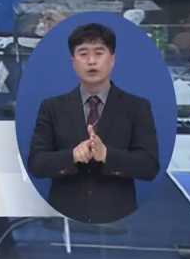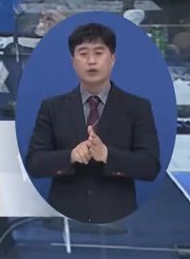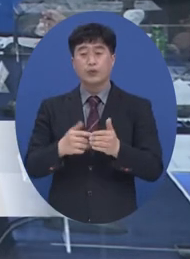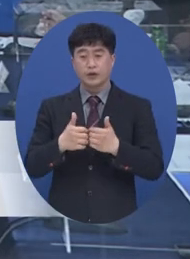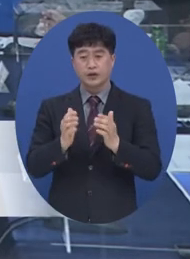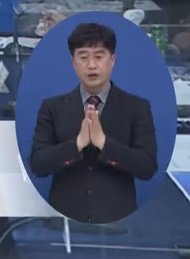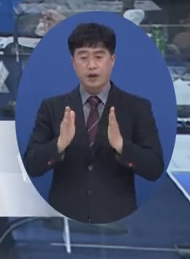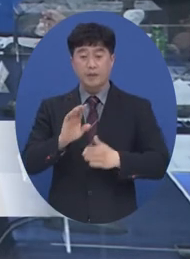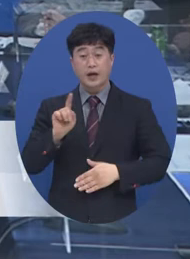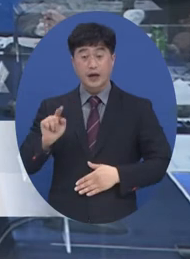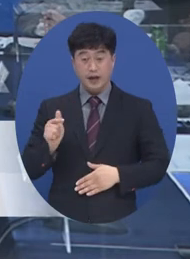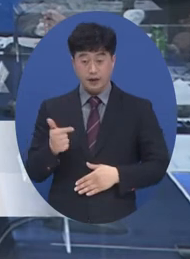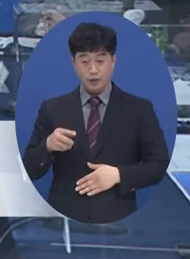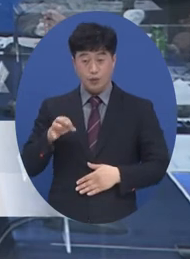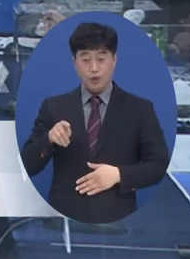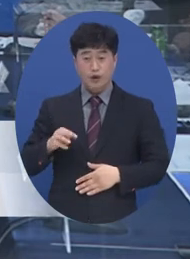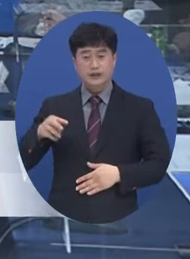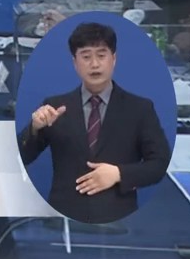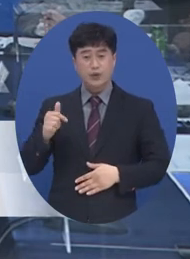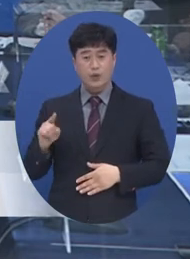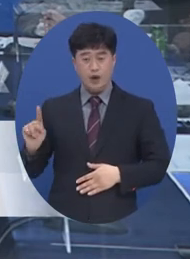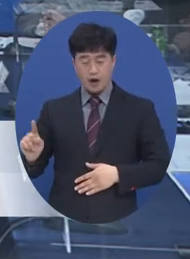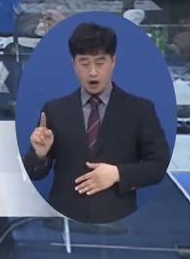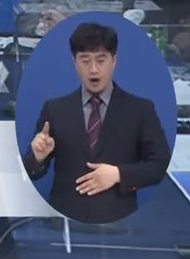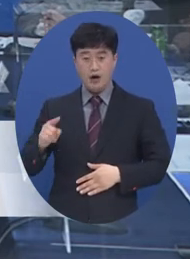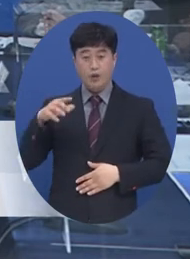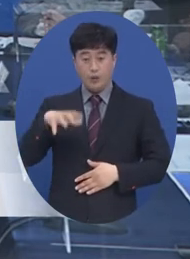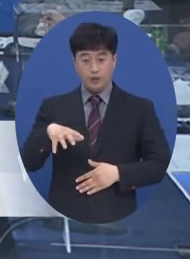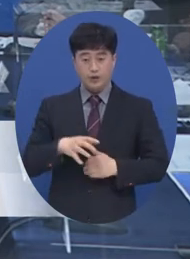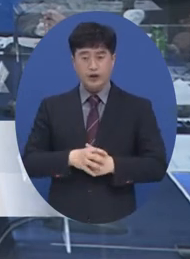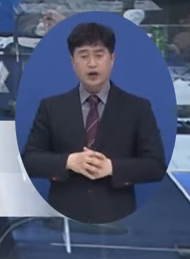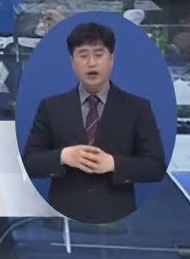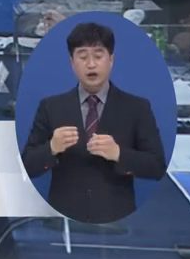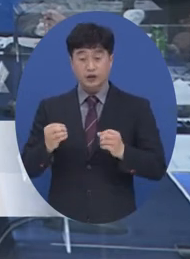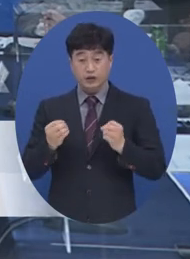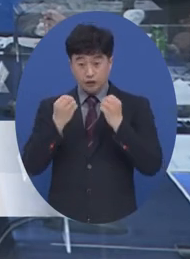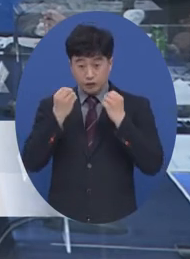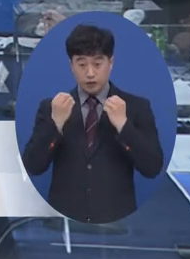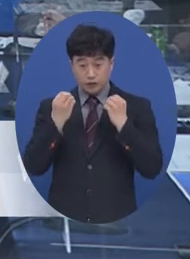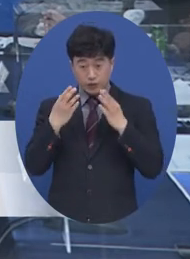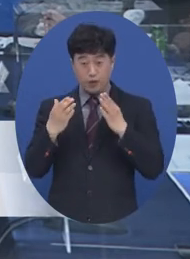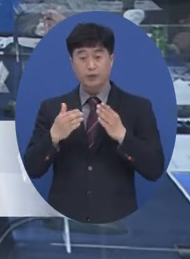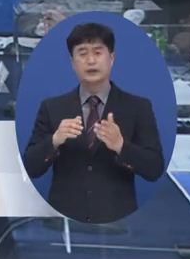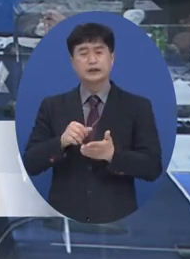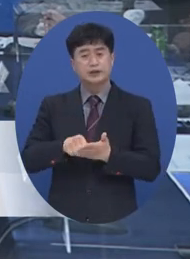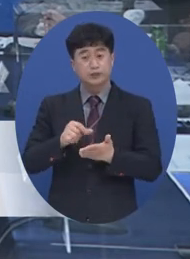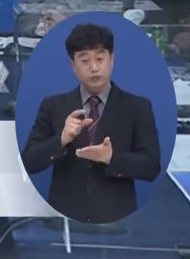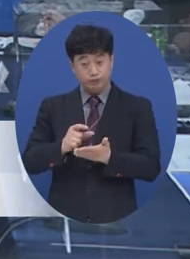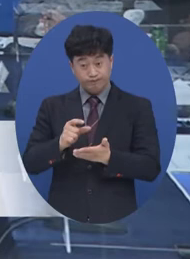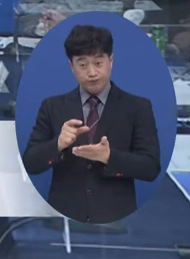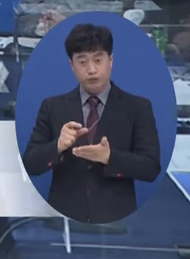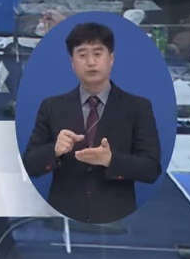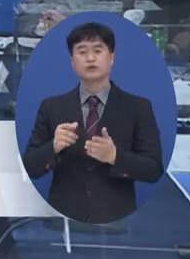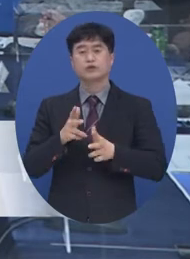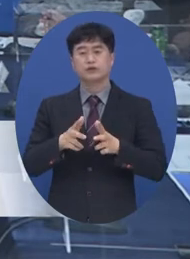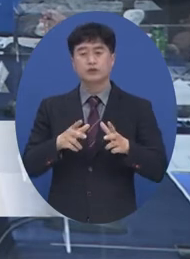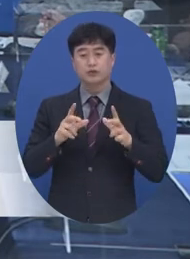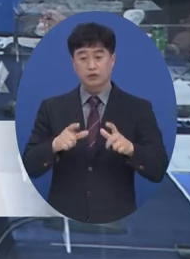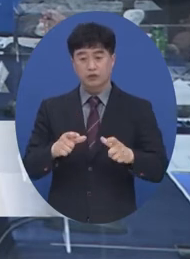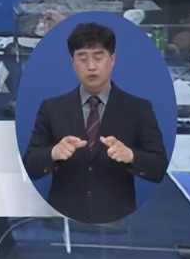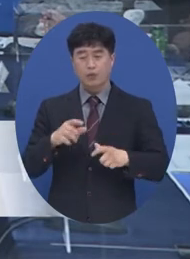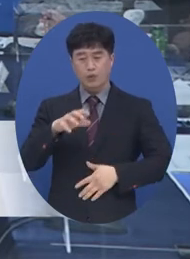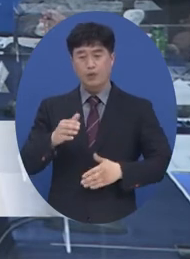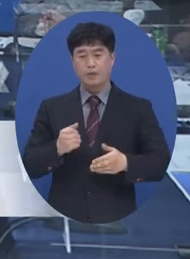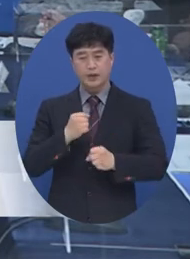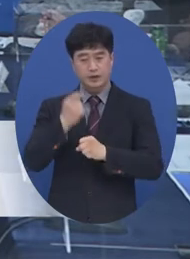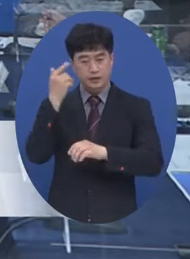시화 산업단지를 거점으로 첨단 소재 부품 장비 산업의 글로벌 전초기지를 만들겠다는 계획입니다. 경기지TV